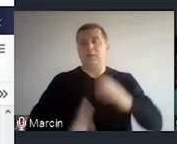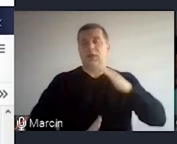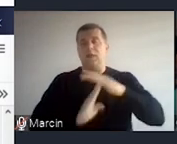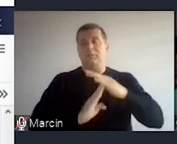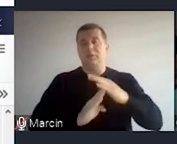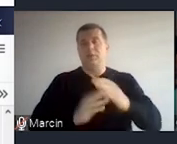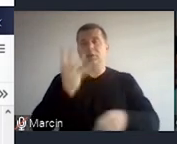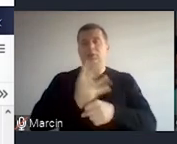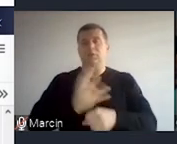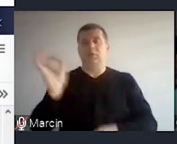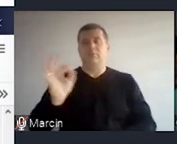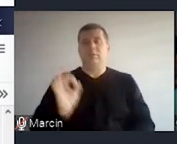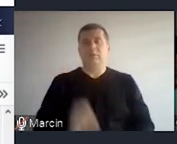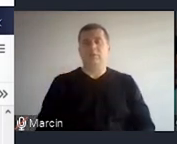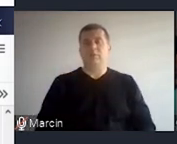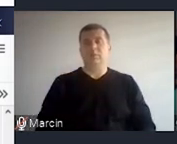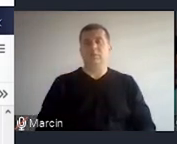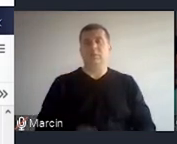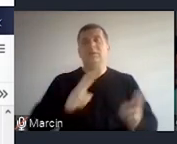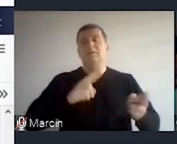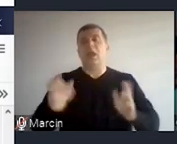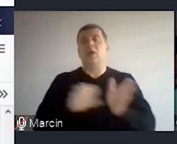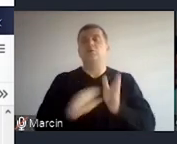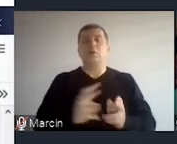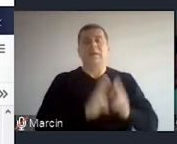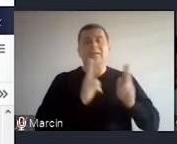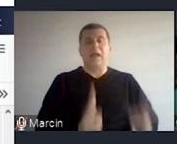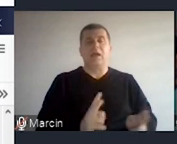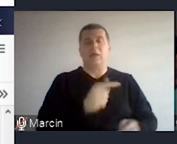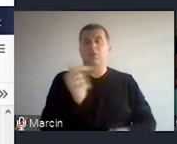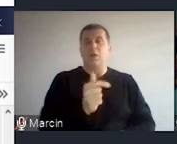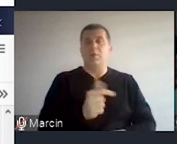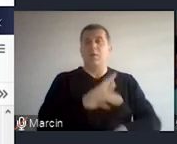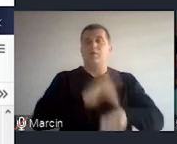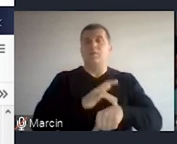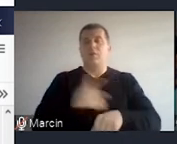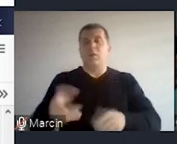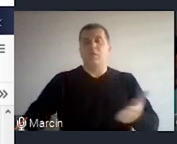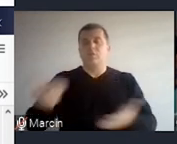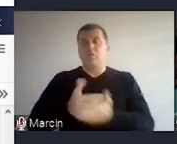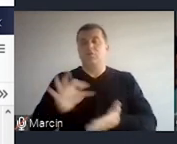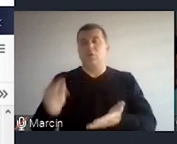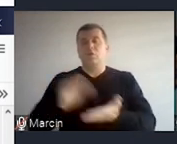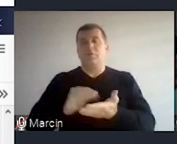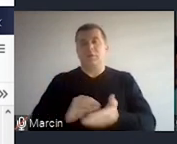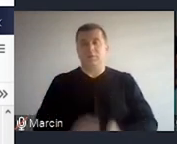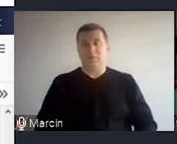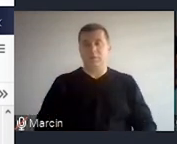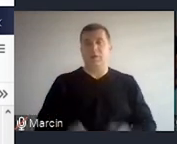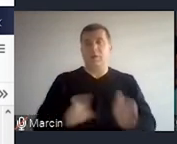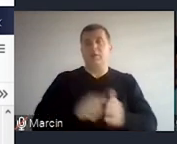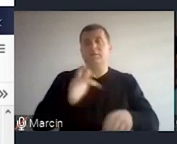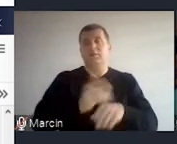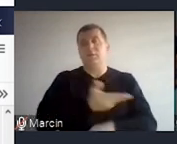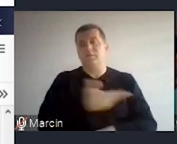limitowana 40%. Zależy od zakresu obowiązków i wynika z wniosku o dofinansowanie. Wynika również z